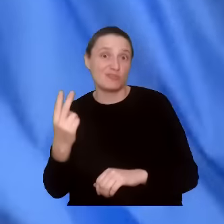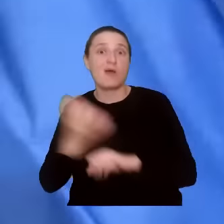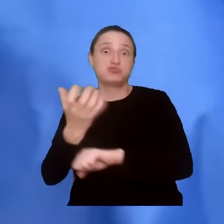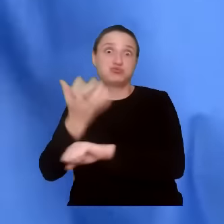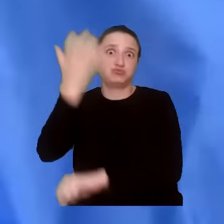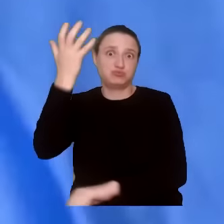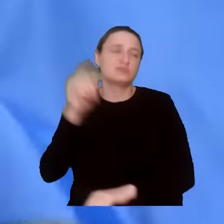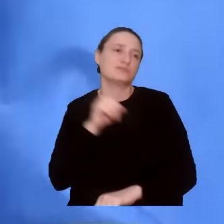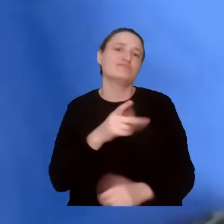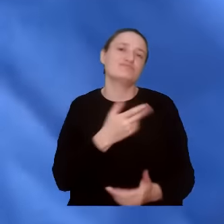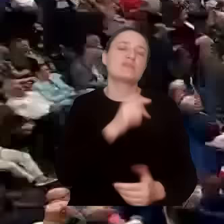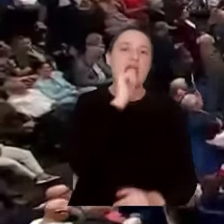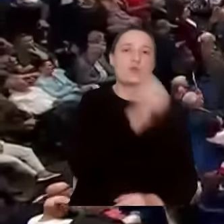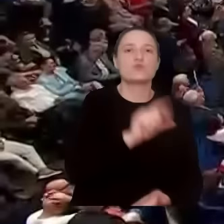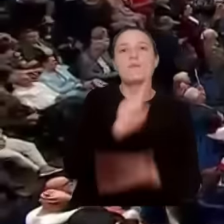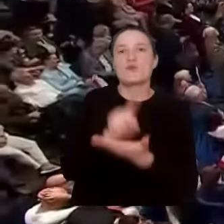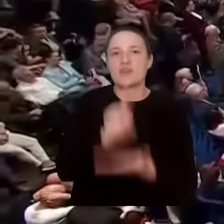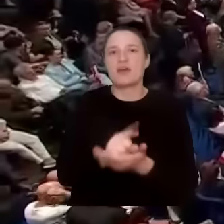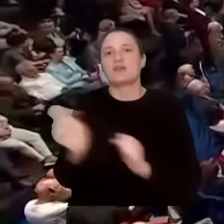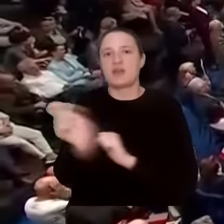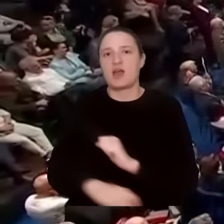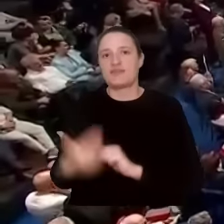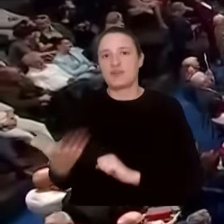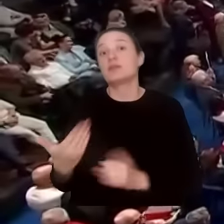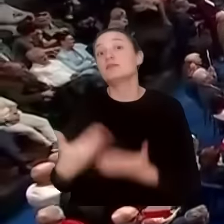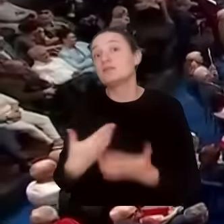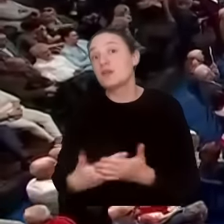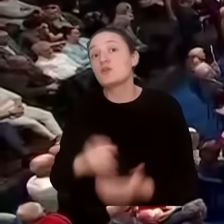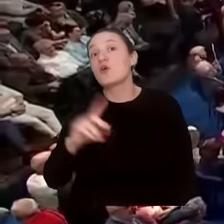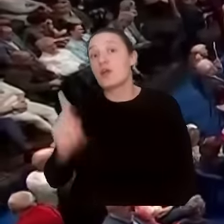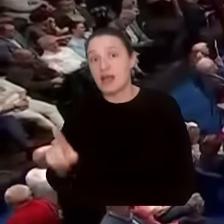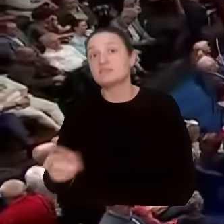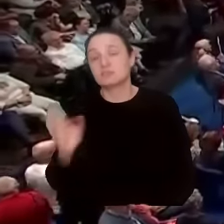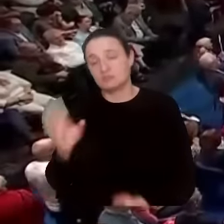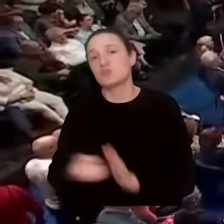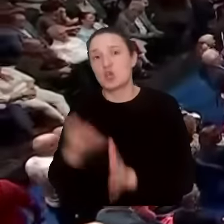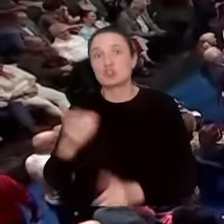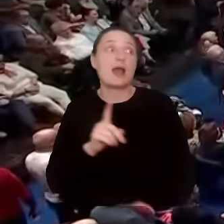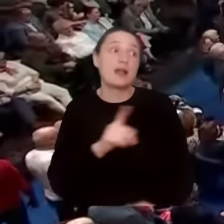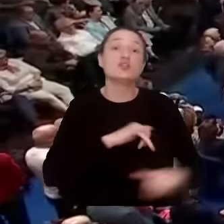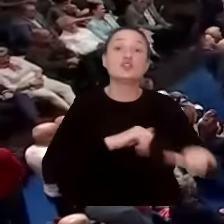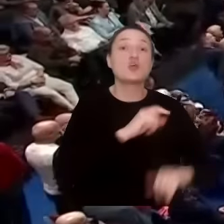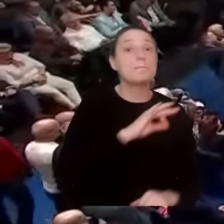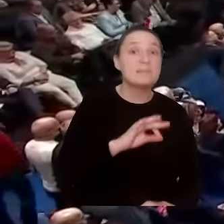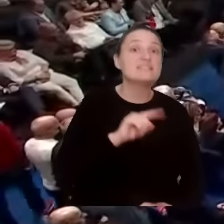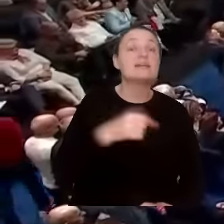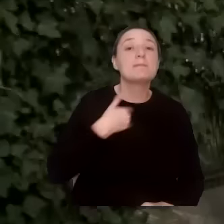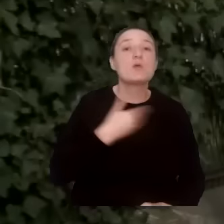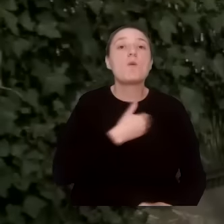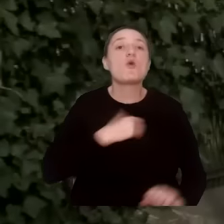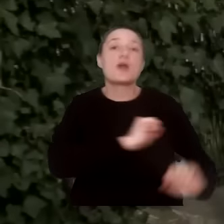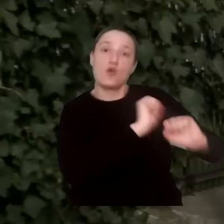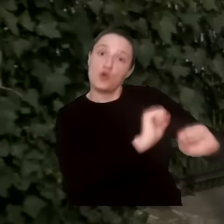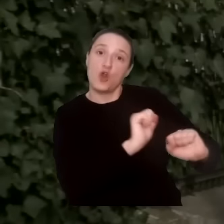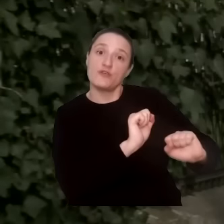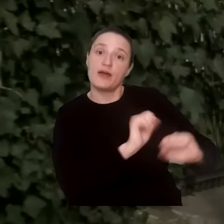kary i podatki, stąd wysokie ceny gazu. To wszystko prawda, ale gdy w Polsce rządziło Prawo i Sprawiedliwość, Polacy przed wysokimi cenami gazu i prądu byli chronieni. To